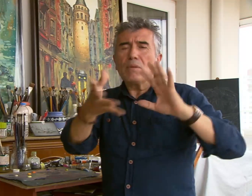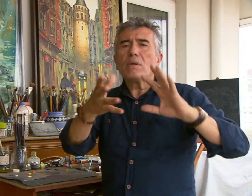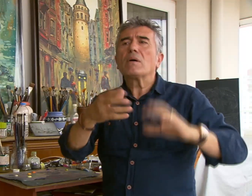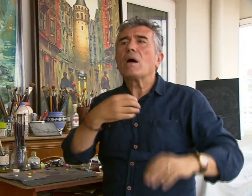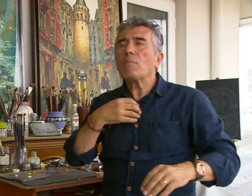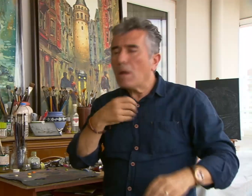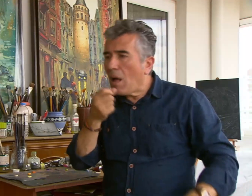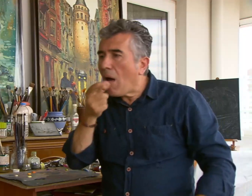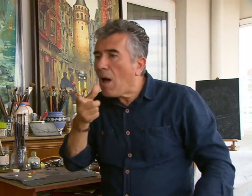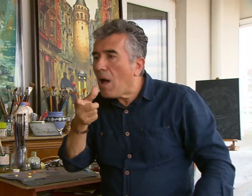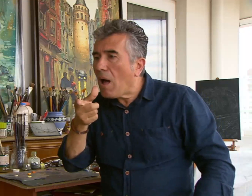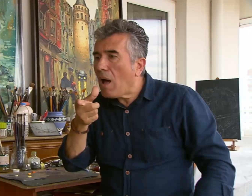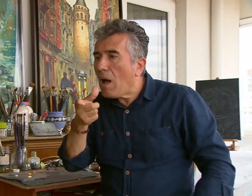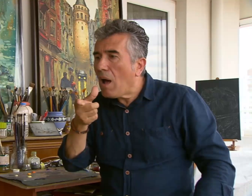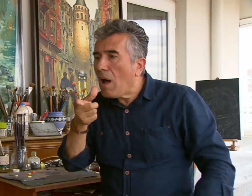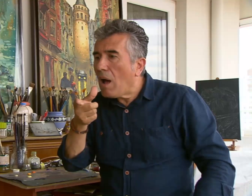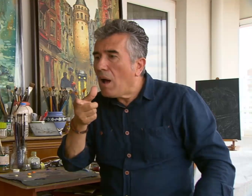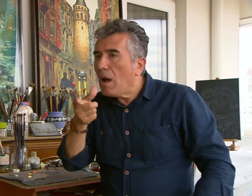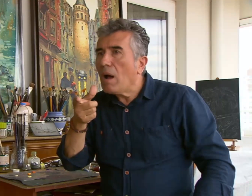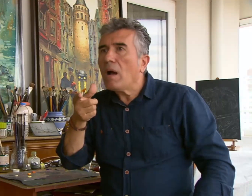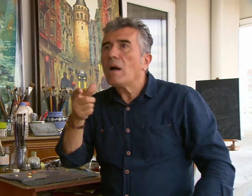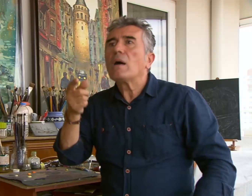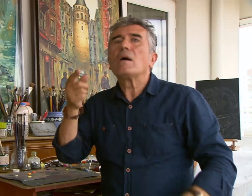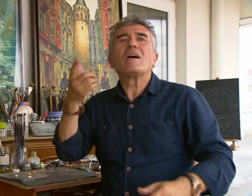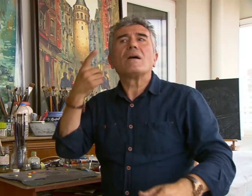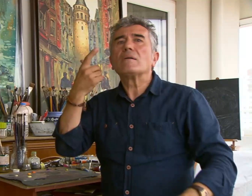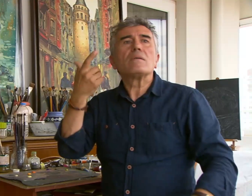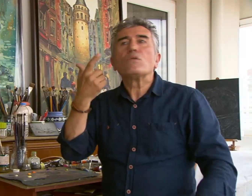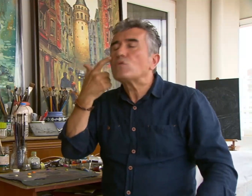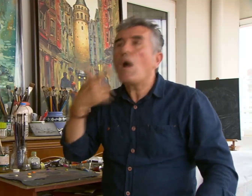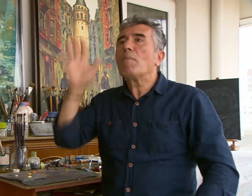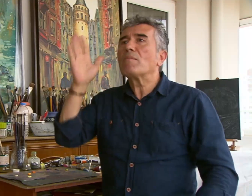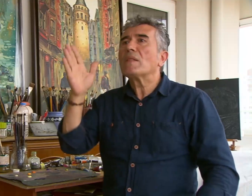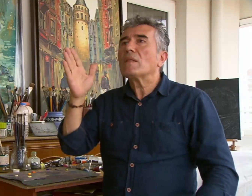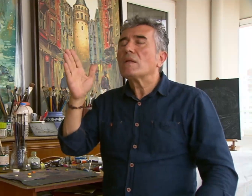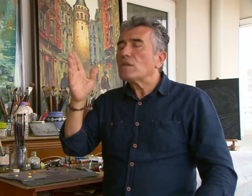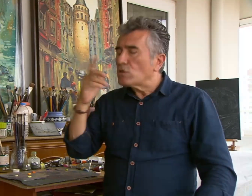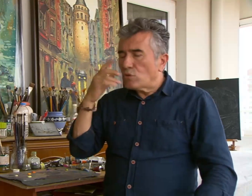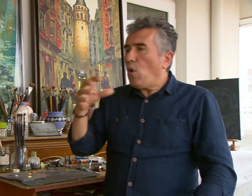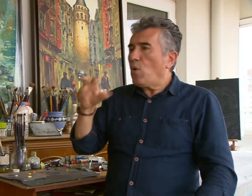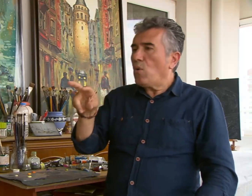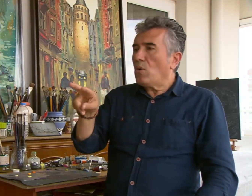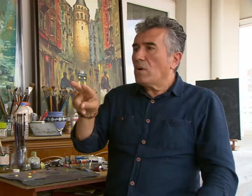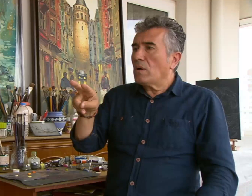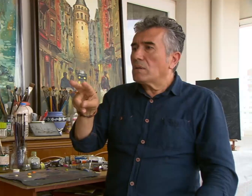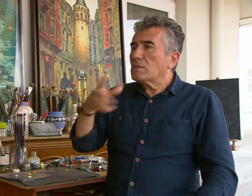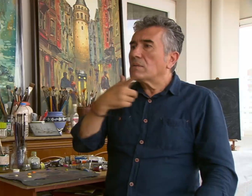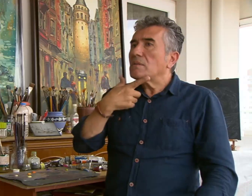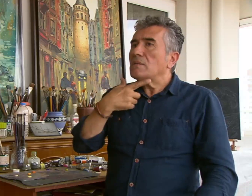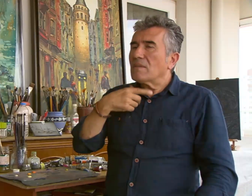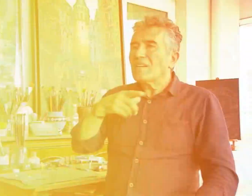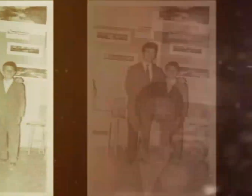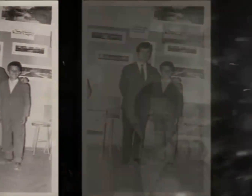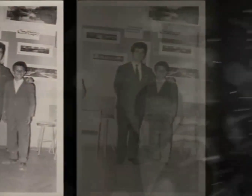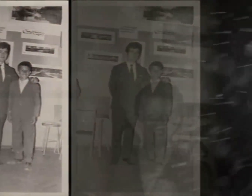yaptı öğretmen. Bakın bu da benim resmim dedi. Ama o kadar güzel bir resim yaptı ki hayatım boyunca hiç böyle bir güzel resim